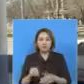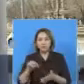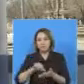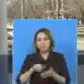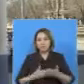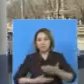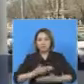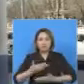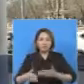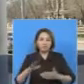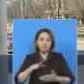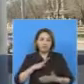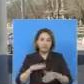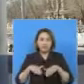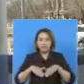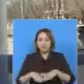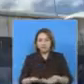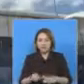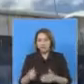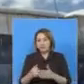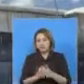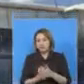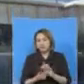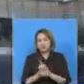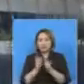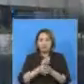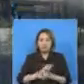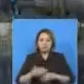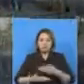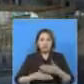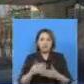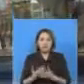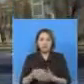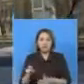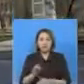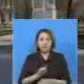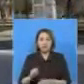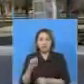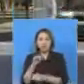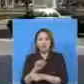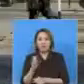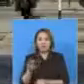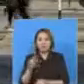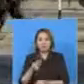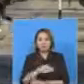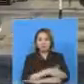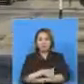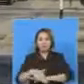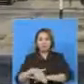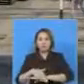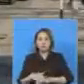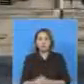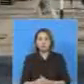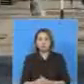участием пешеходов было принято решение демонтировать пешеходный переход, расположенный в районе остановки Алия по проспекту Алии